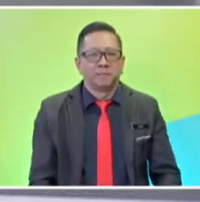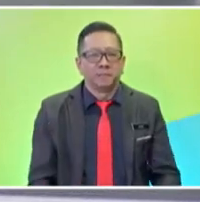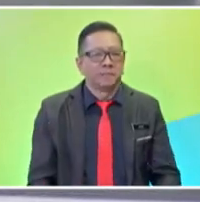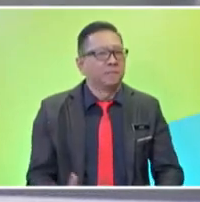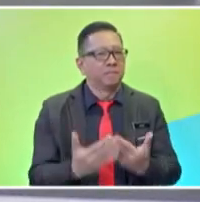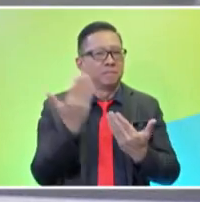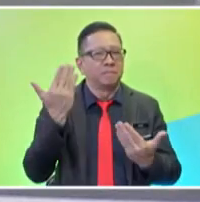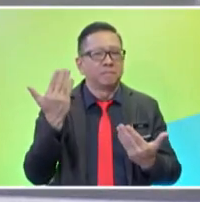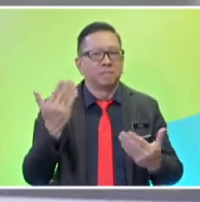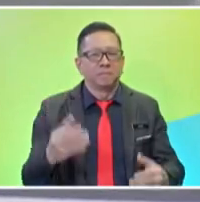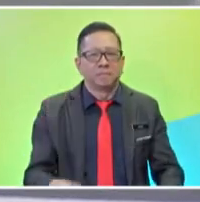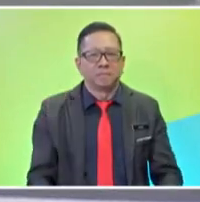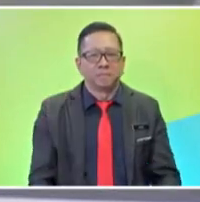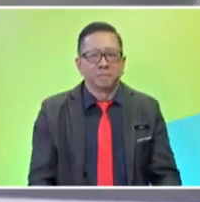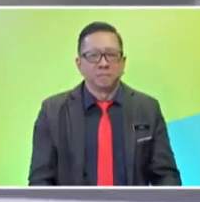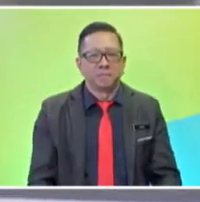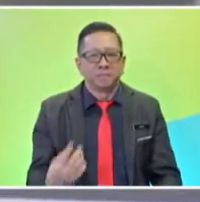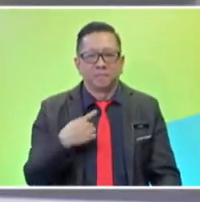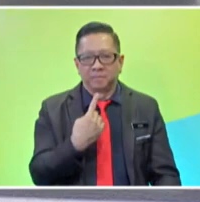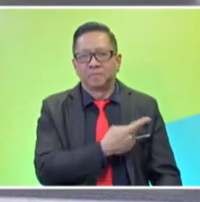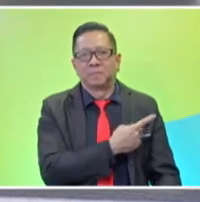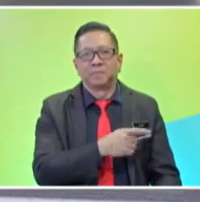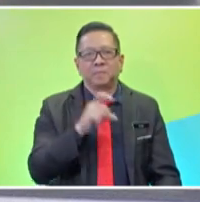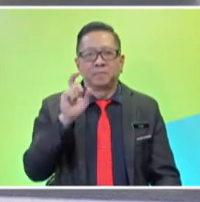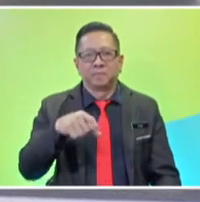dalam keadaan sekarang ini kita